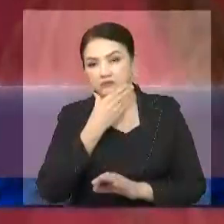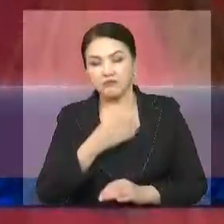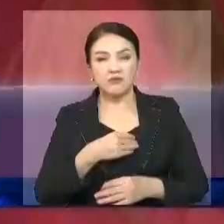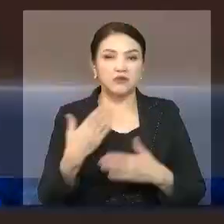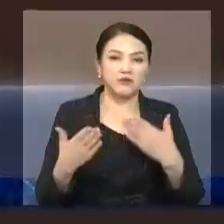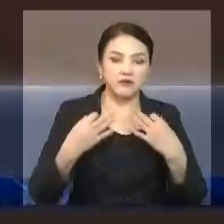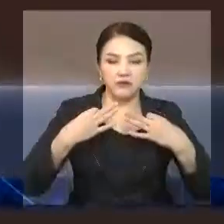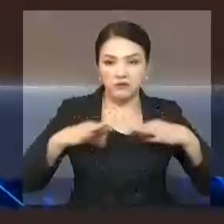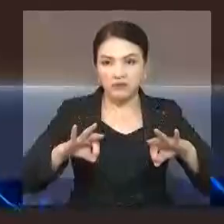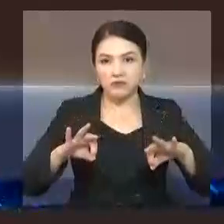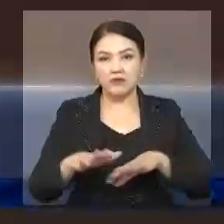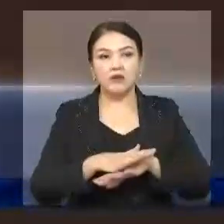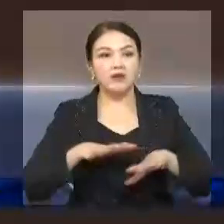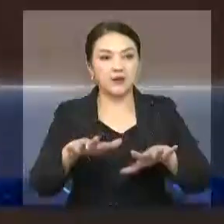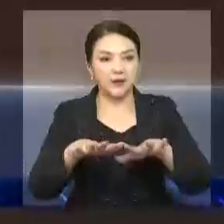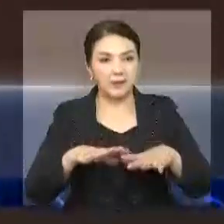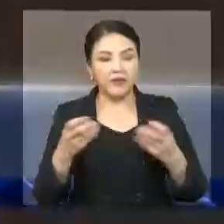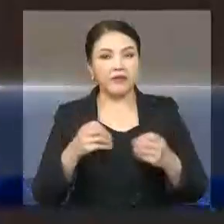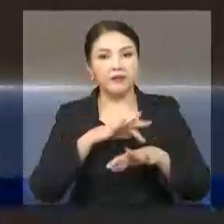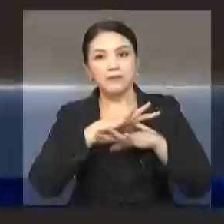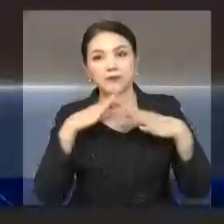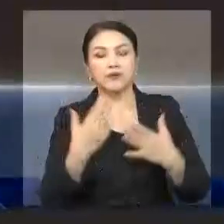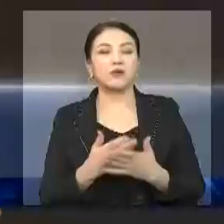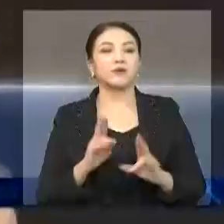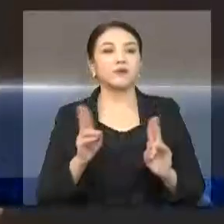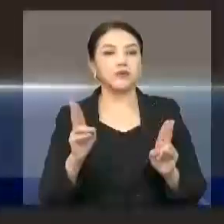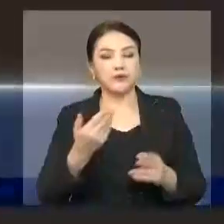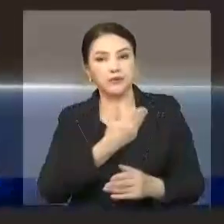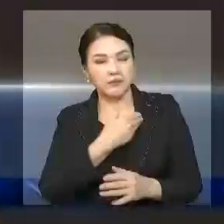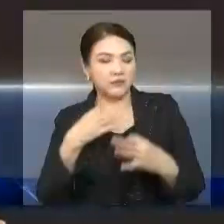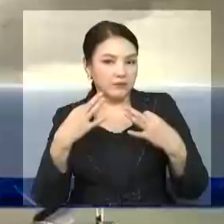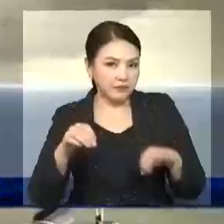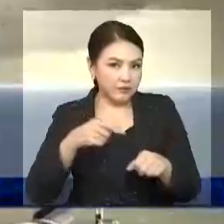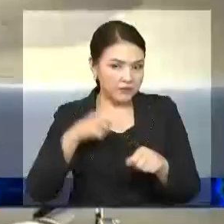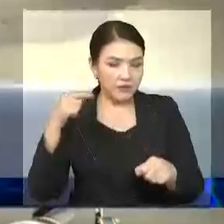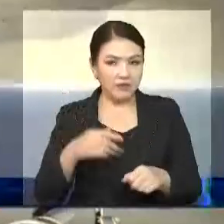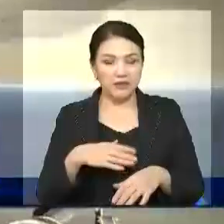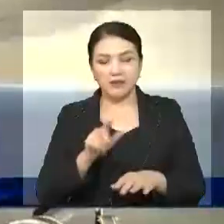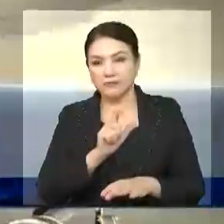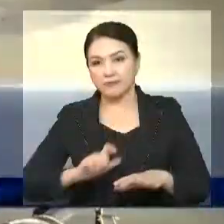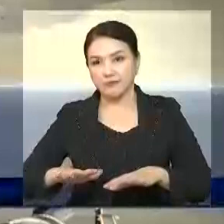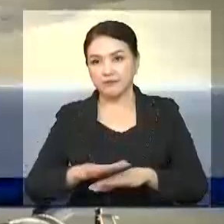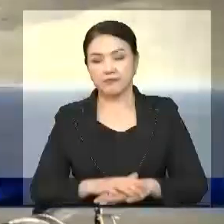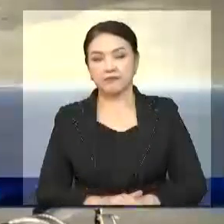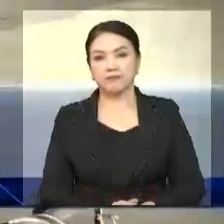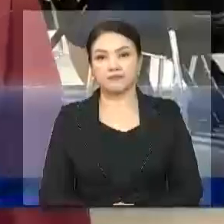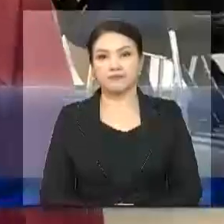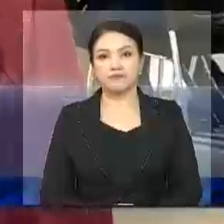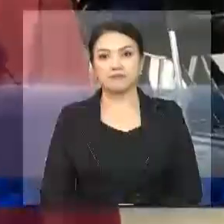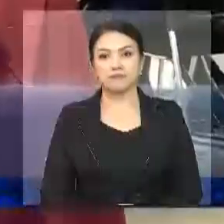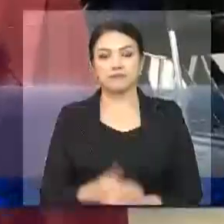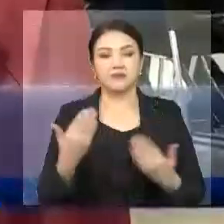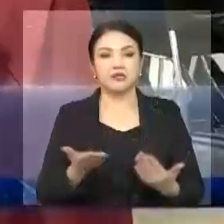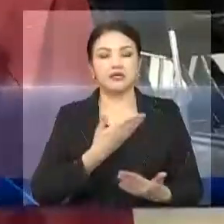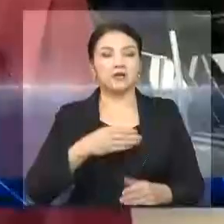свободного поведения в обществе и на публике и еще множеству техник, позволяющих свободно чувствовать и вести себя на людях. Сейчас